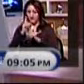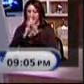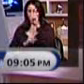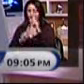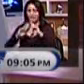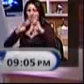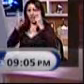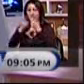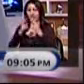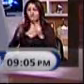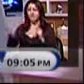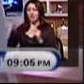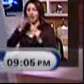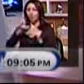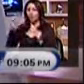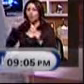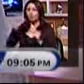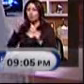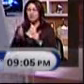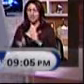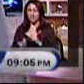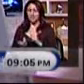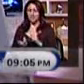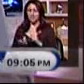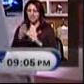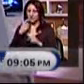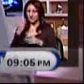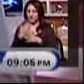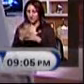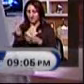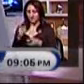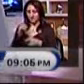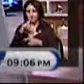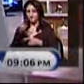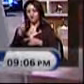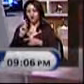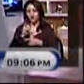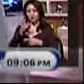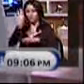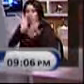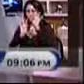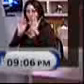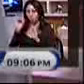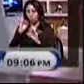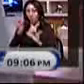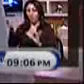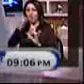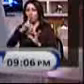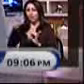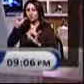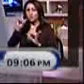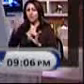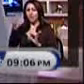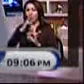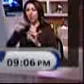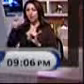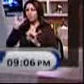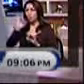ينتمي للاخوان المسلمين. يعني انت يبقى انت كده بقى مش، ده انت لا تصلح، انت الحقيقة بتبحث عن شخص ينتمي